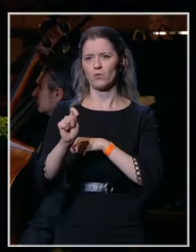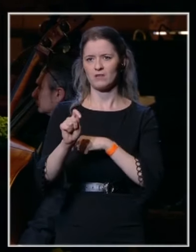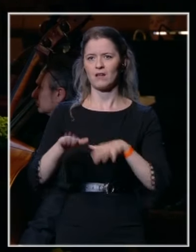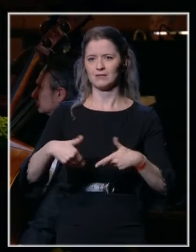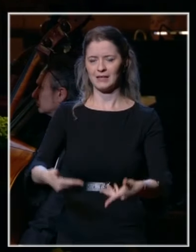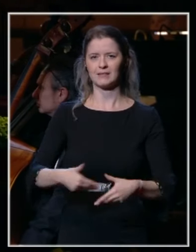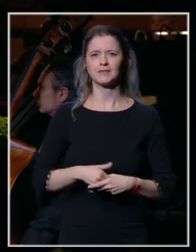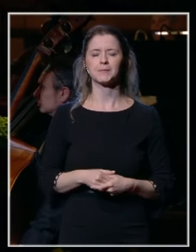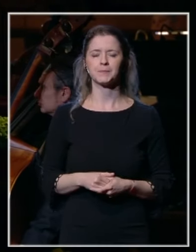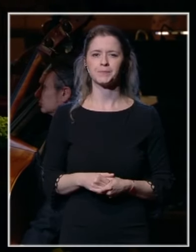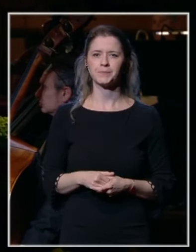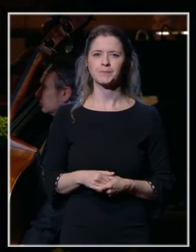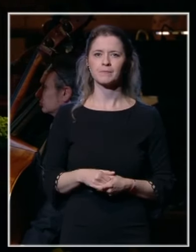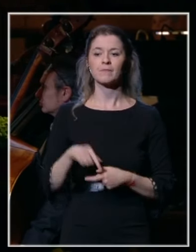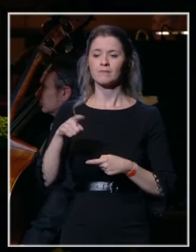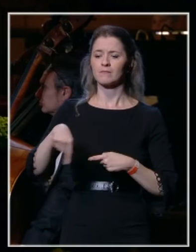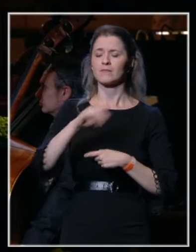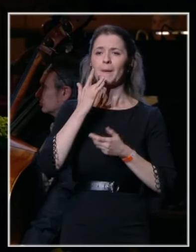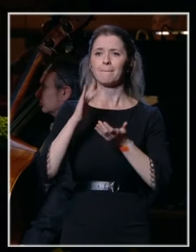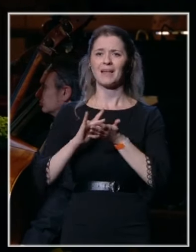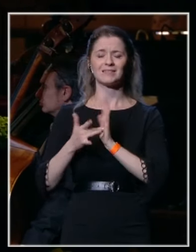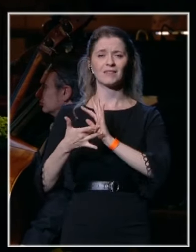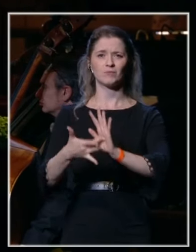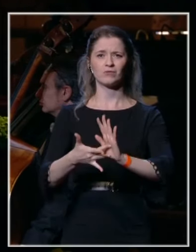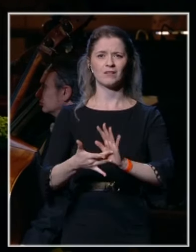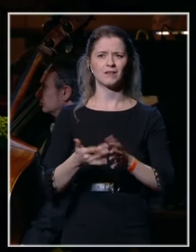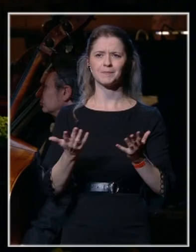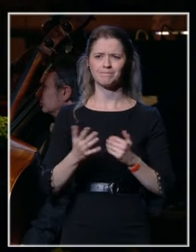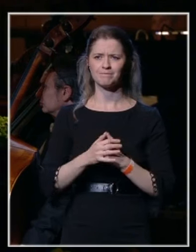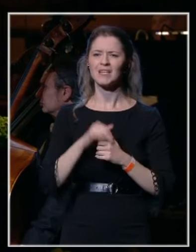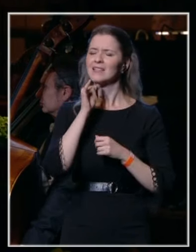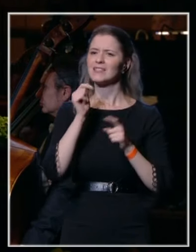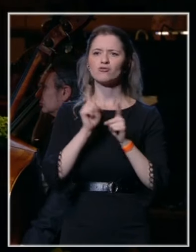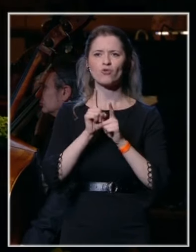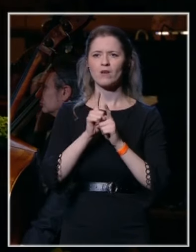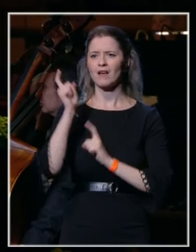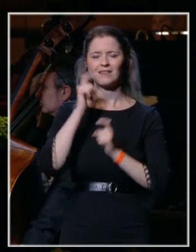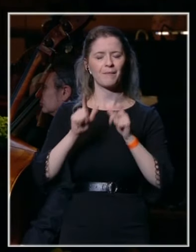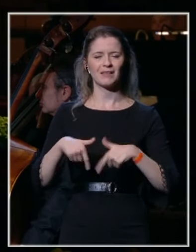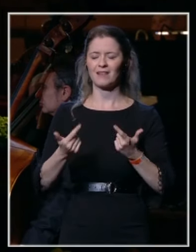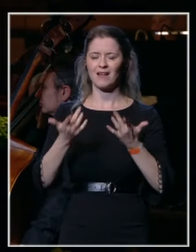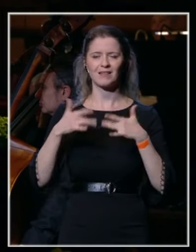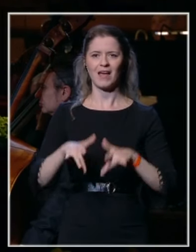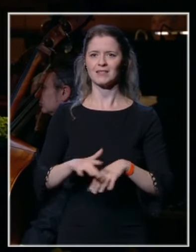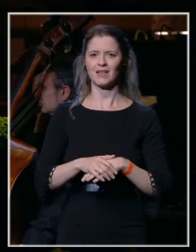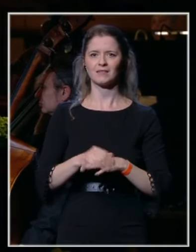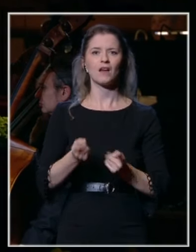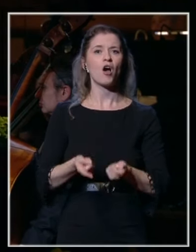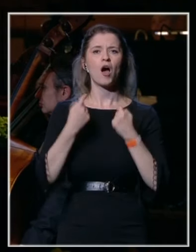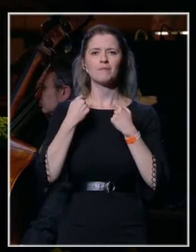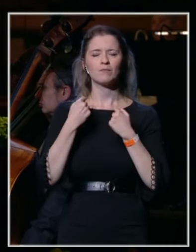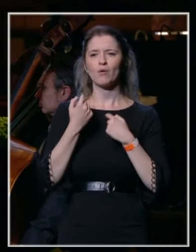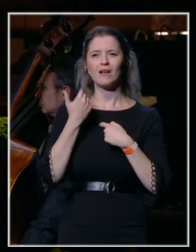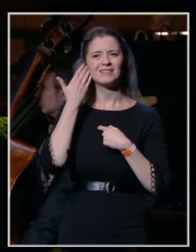fakadtak. Példát mutattak abban, hogy nincs olyan reménytelen helyzet, amiből ne tudna